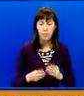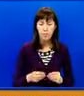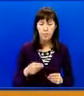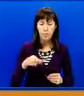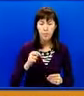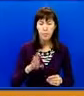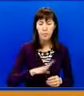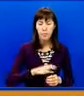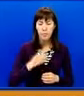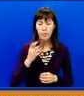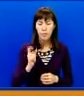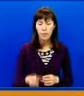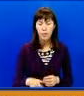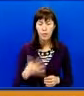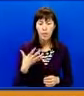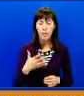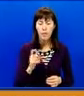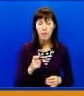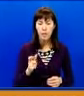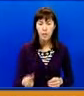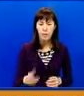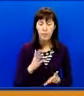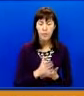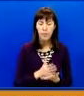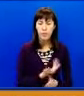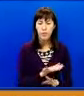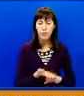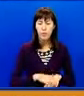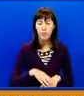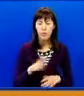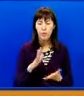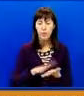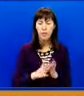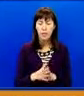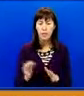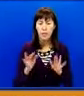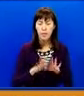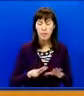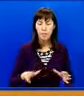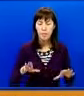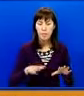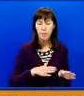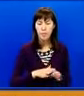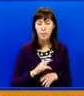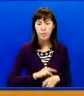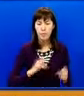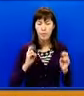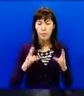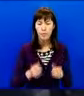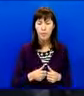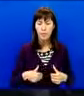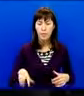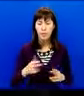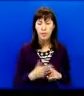ДТП погибли 15 человек. 5 пострадавших находятся в реанимации, в их числе дети. На месте происшествия работает специальная